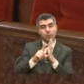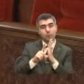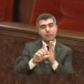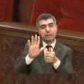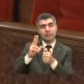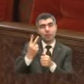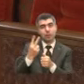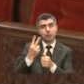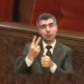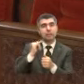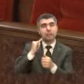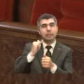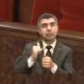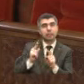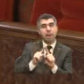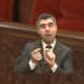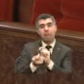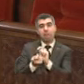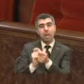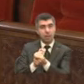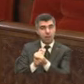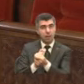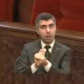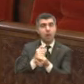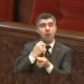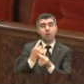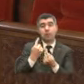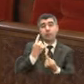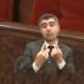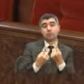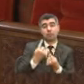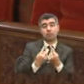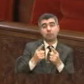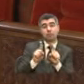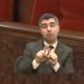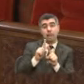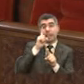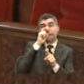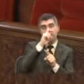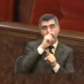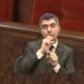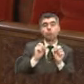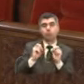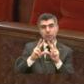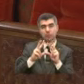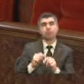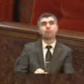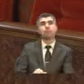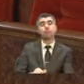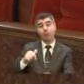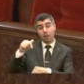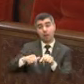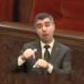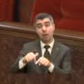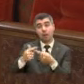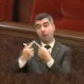الإمكانية ديال اللجوء إلى تعيين متصرفين إلا في حالة التجاوزات الخطيرة. فعلا أنا كنقول أنه ثبتت